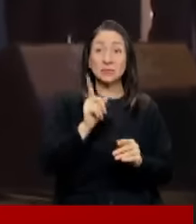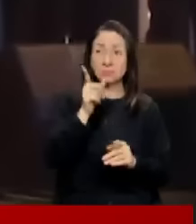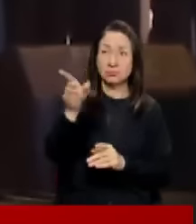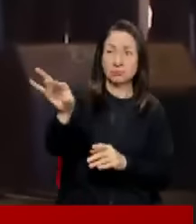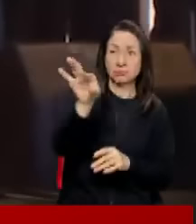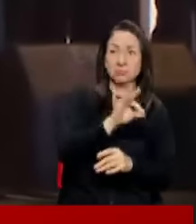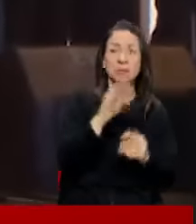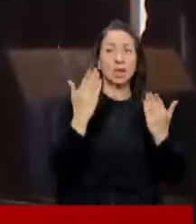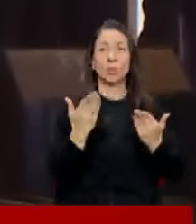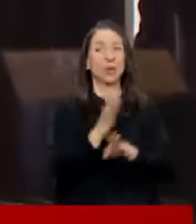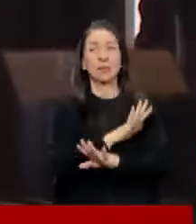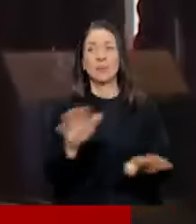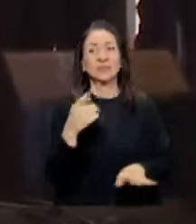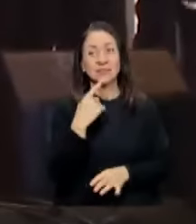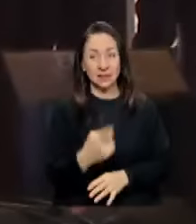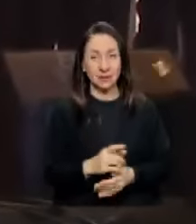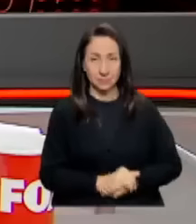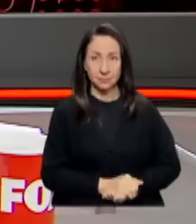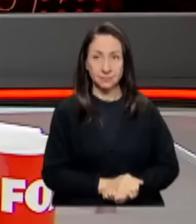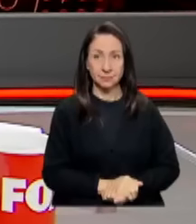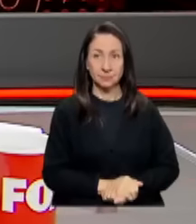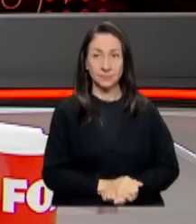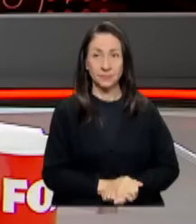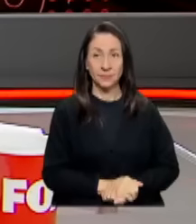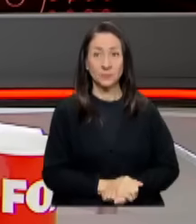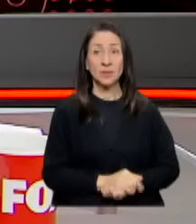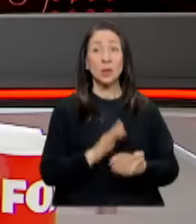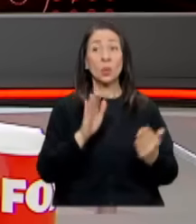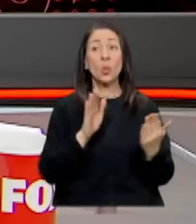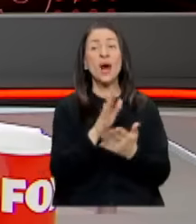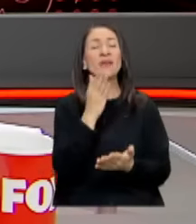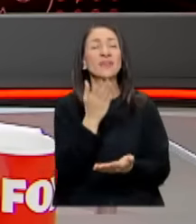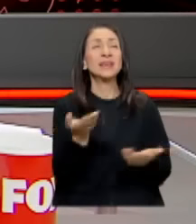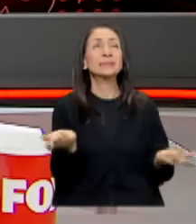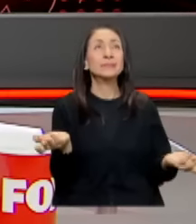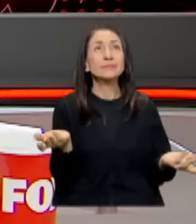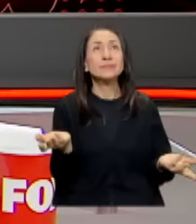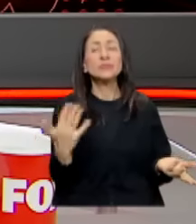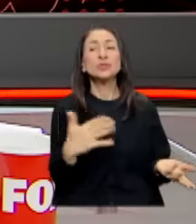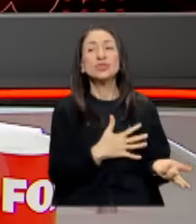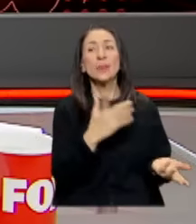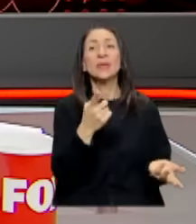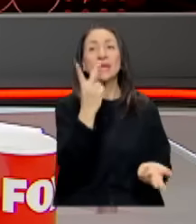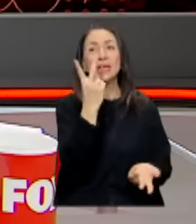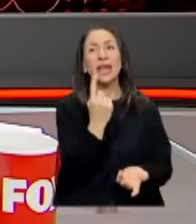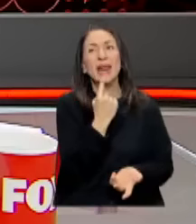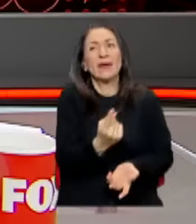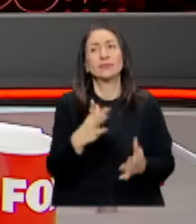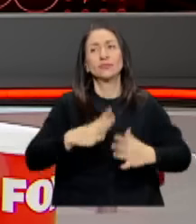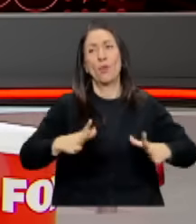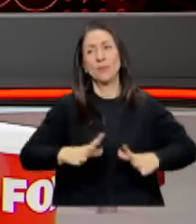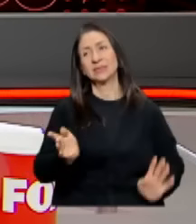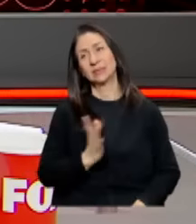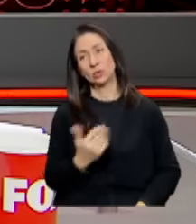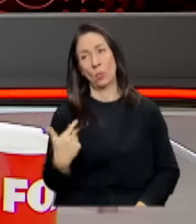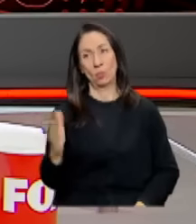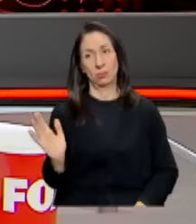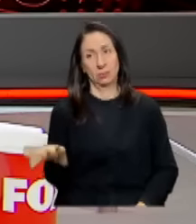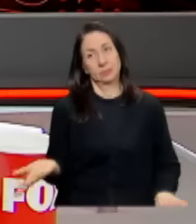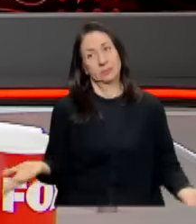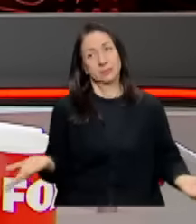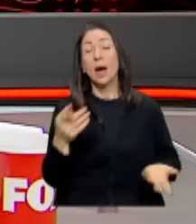saptanması kabul edilemez dendi. Şimdi muhalefete de Cumhuriyet Halk Partisi'de iki çift laf söylemek